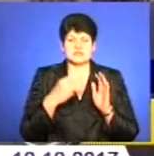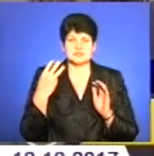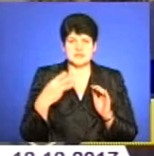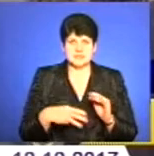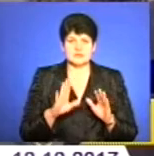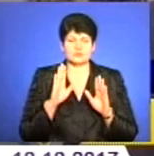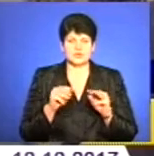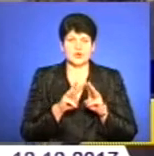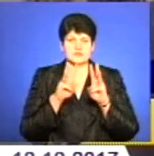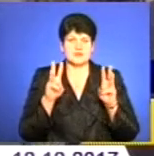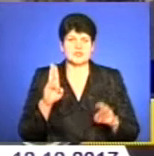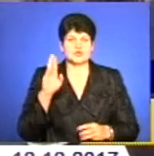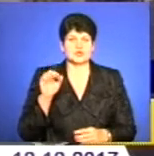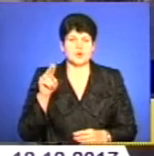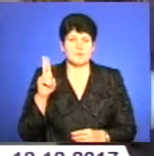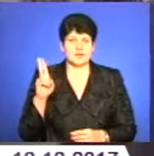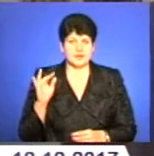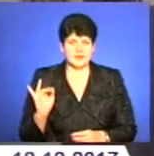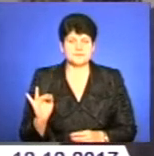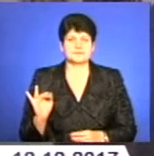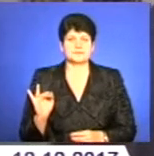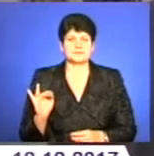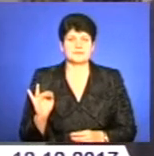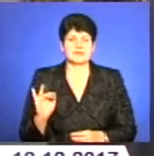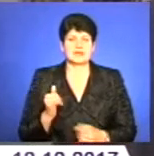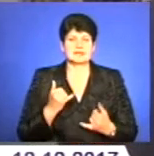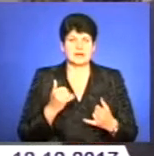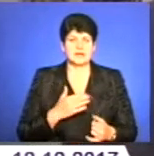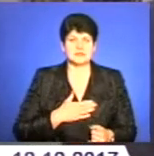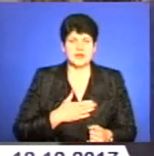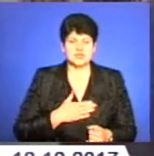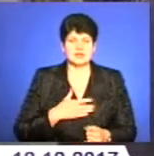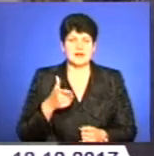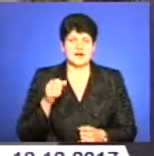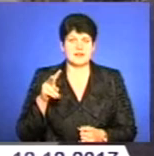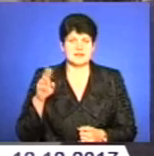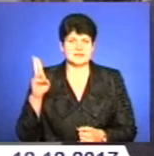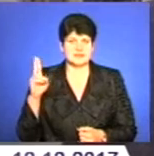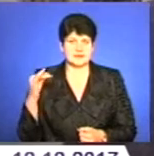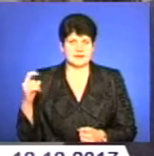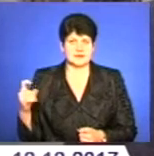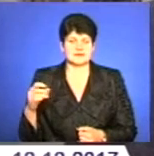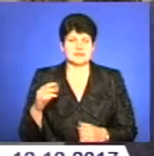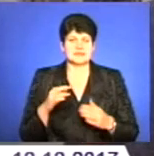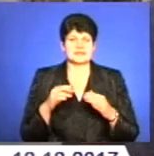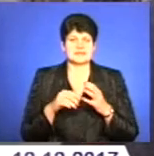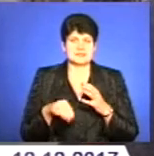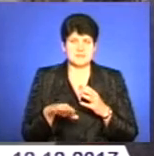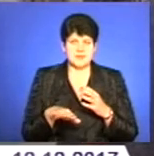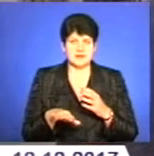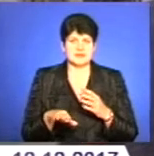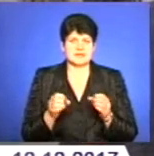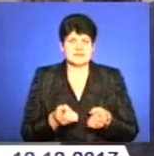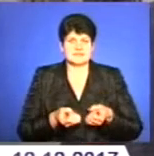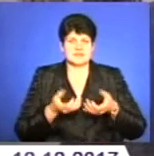шопки, традиційної шопки для наших галицьких земель, і далі засвідчення